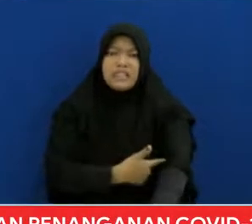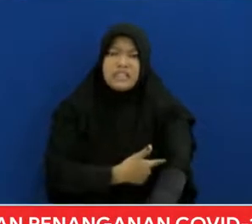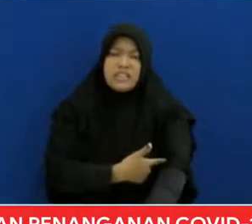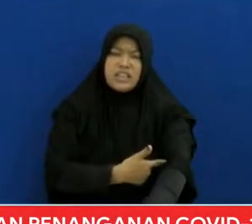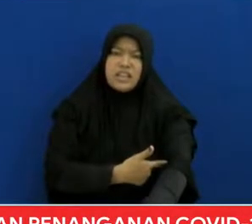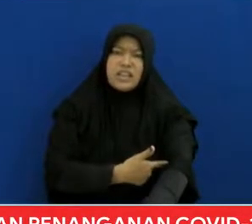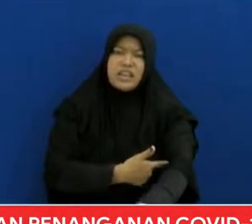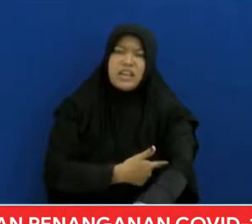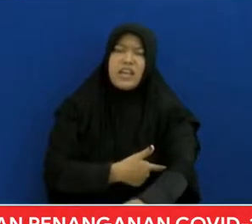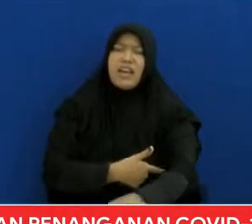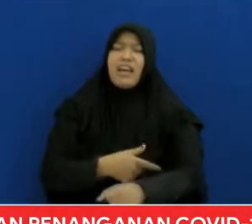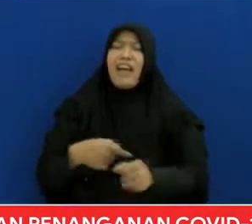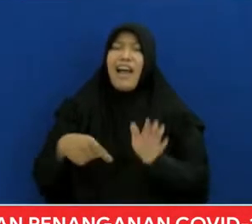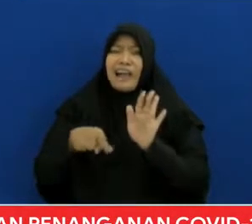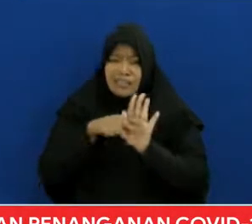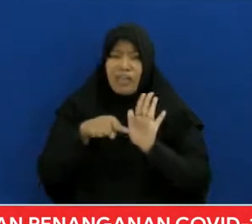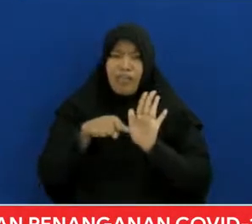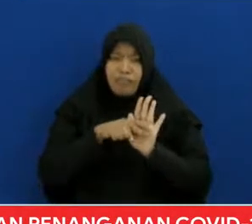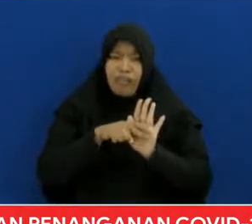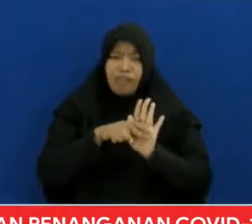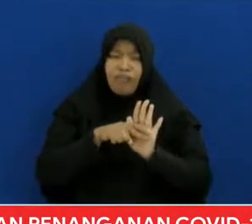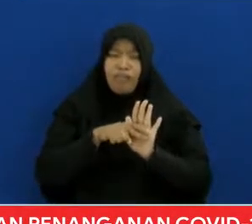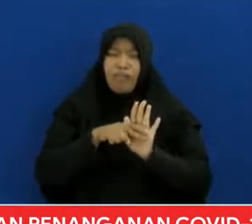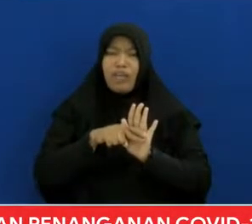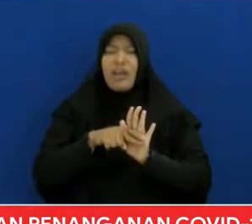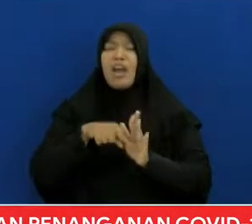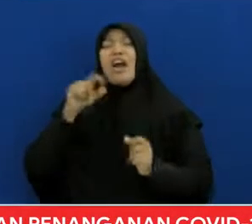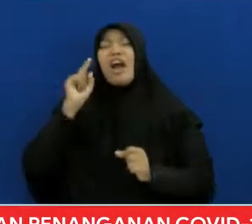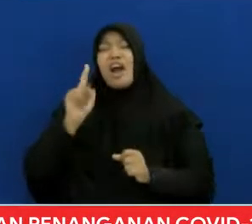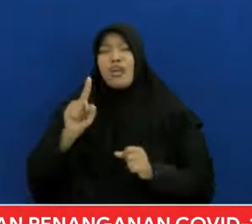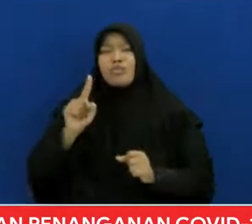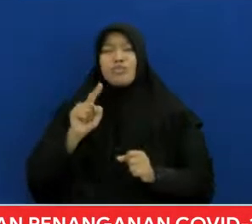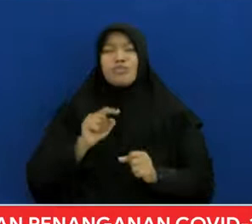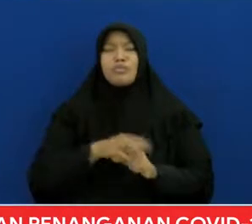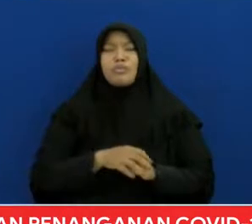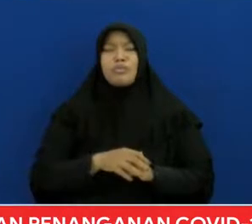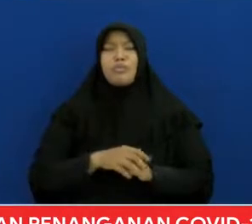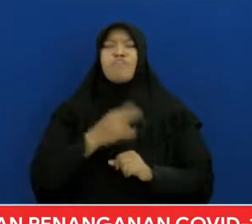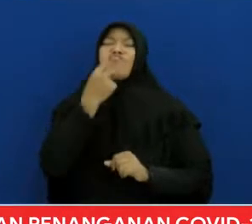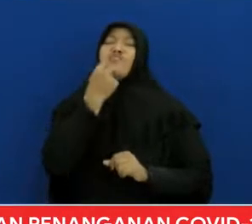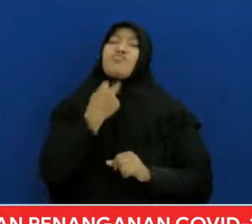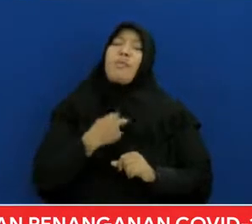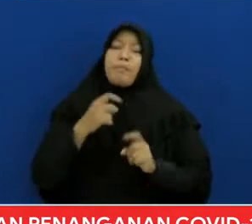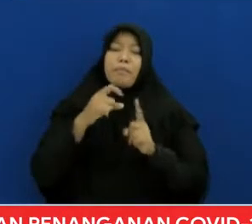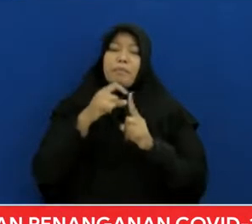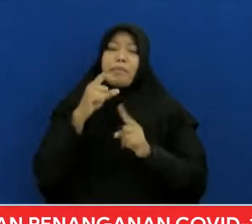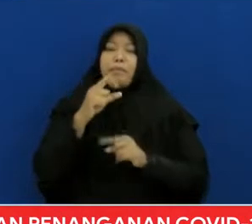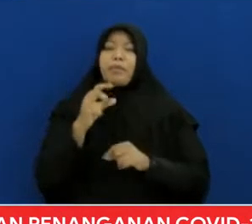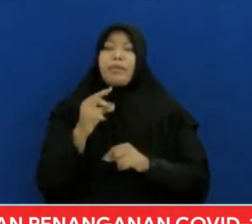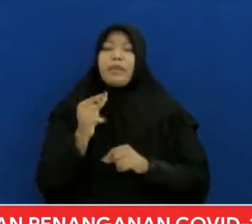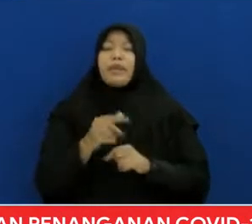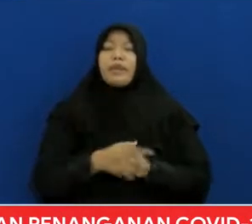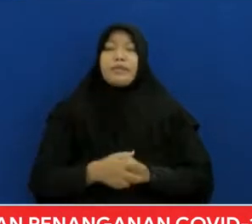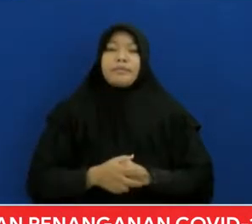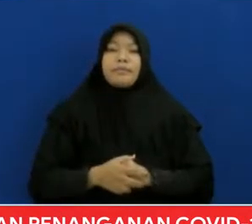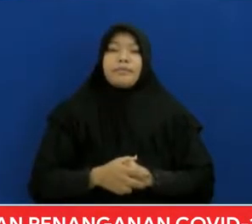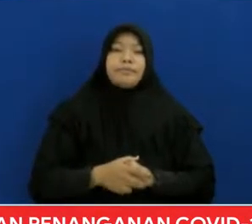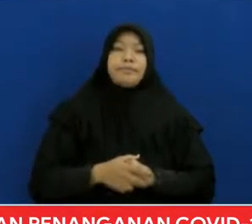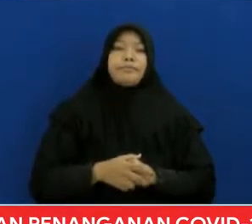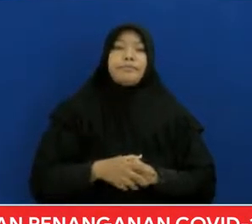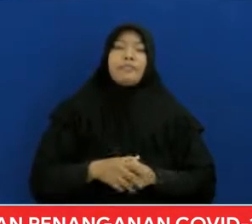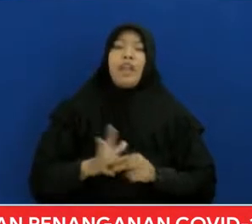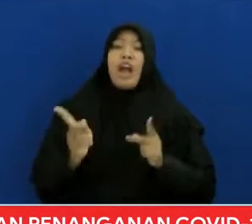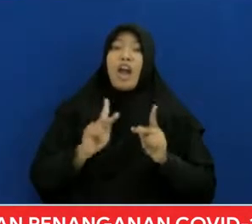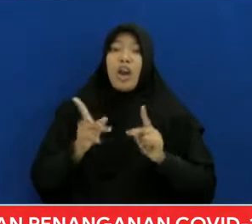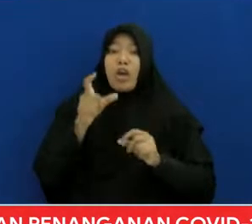menghasilkan reaktif atau positif, maka yang bersangkutan akan dilakukan swab PCR. Sedangkan